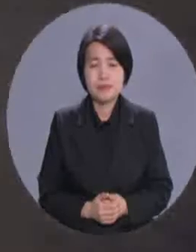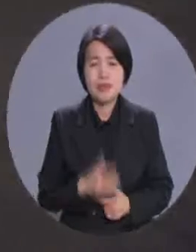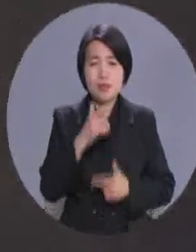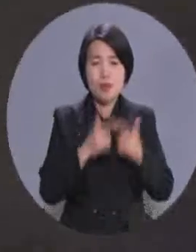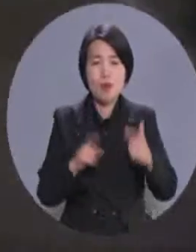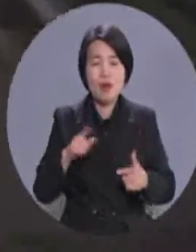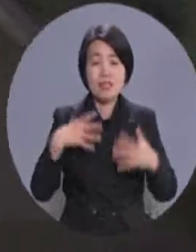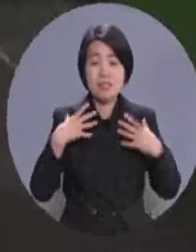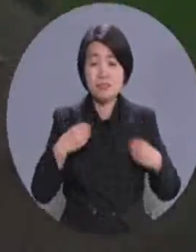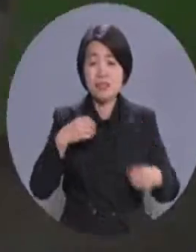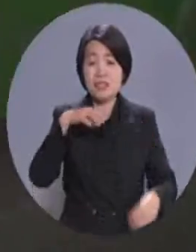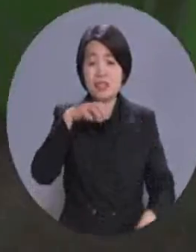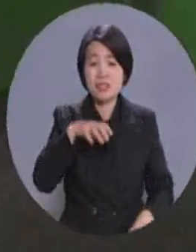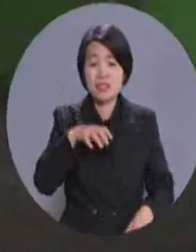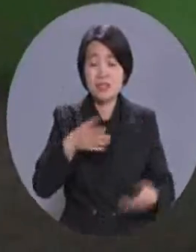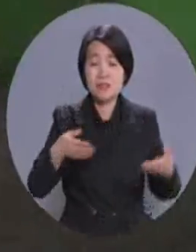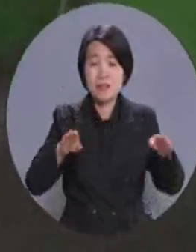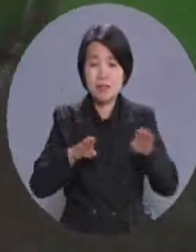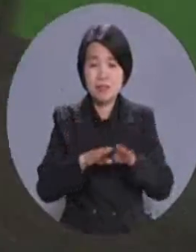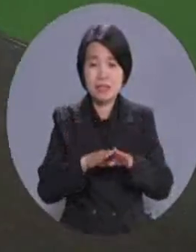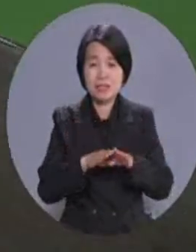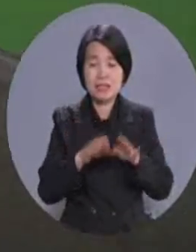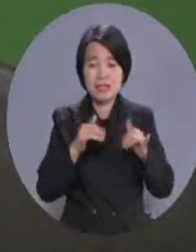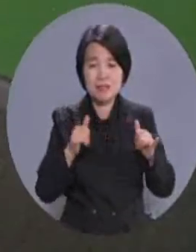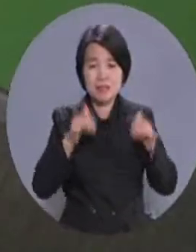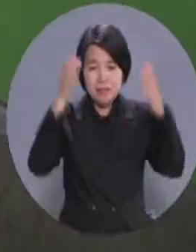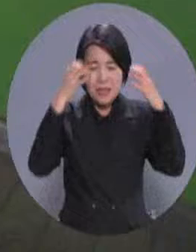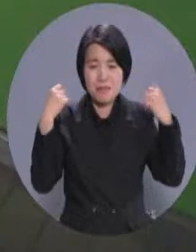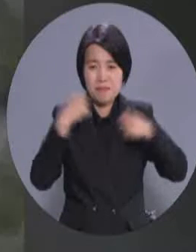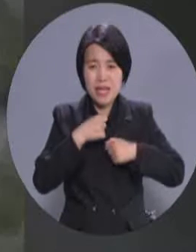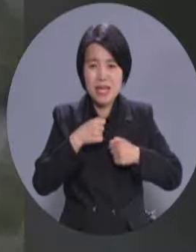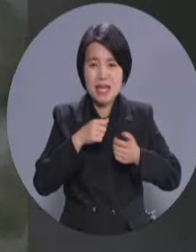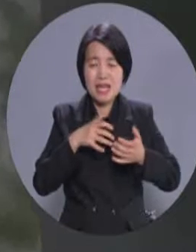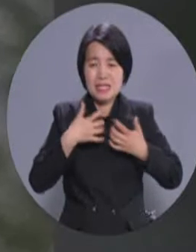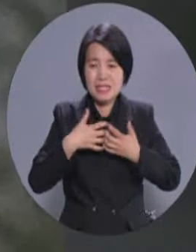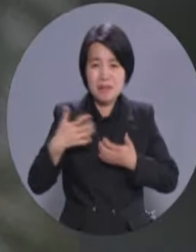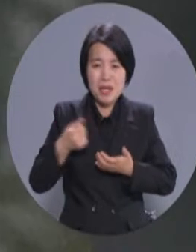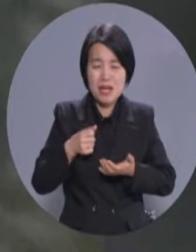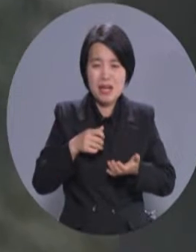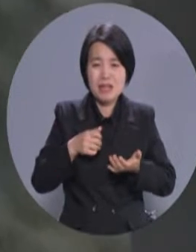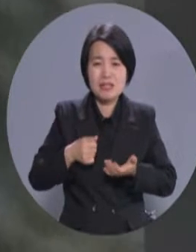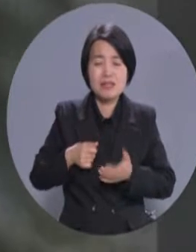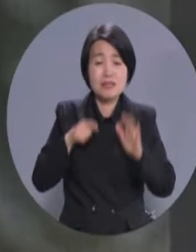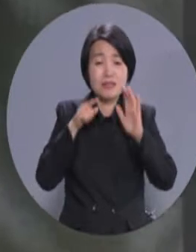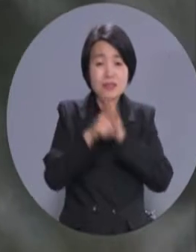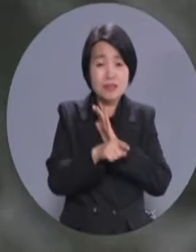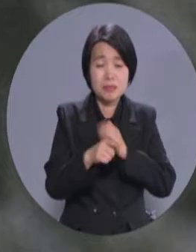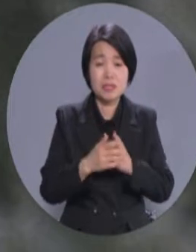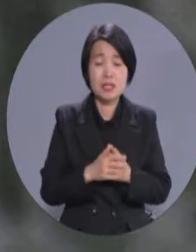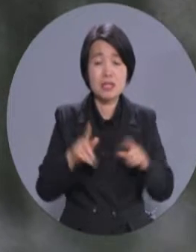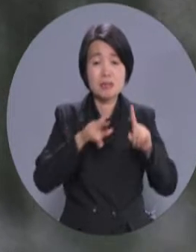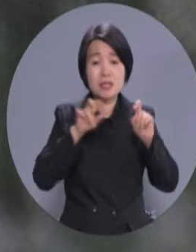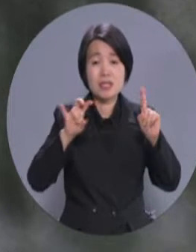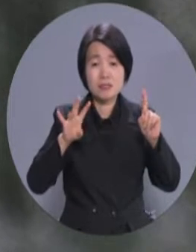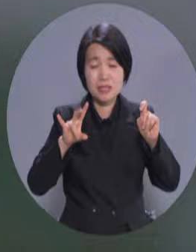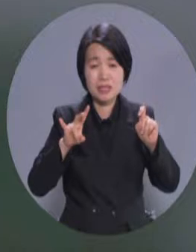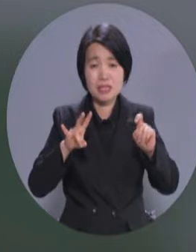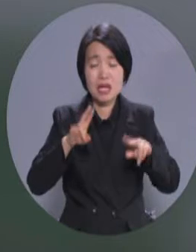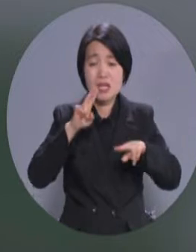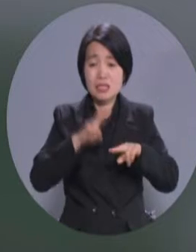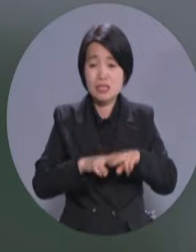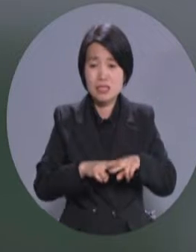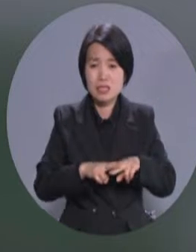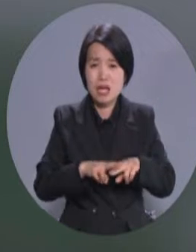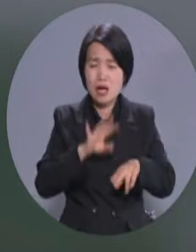목포의 한 찜질방에 방역요원들이 장비를 들고 들어갑니다. 지난 24일 저녁 찜질방 안마의자 부근에서